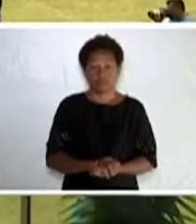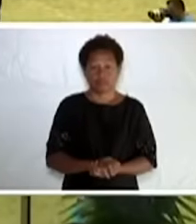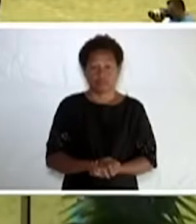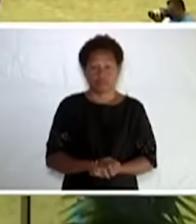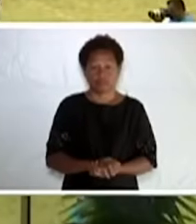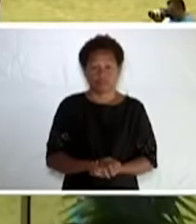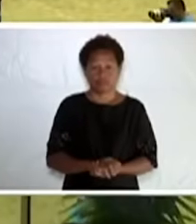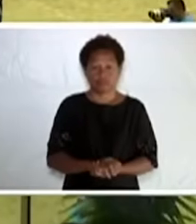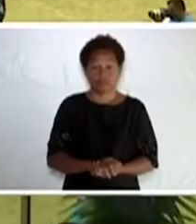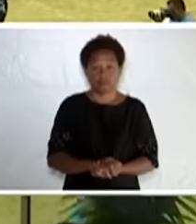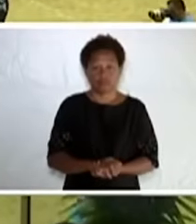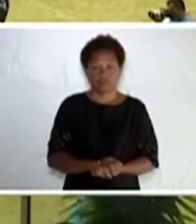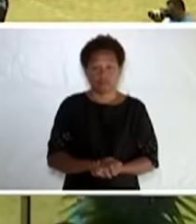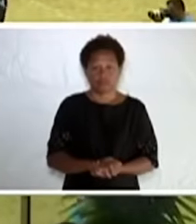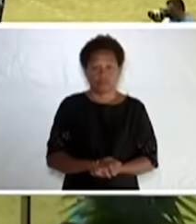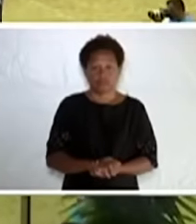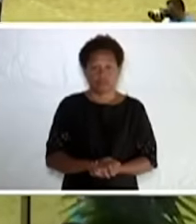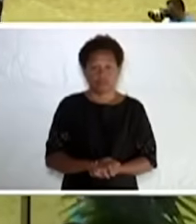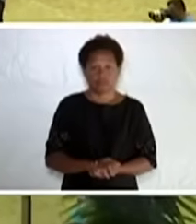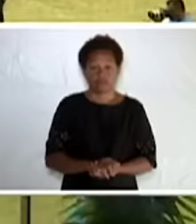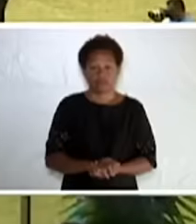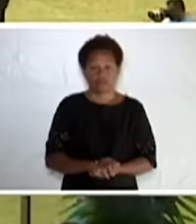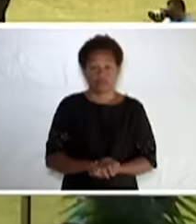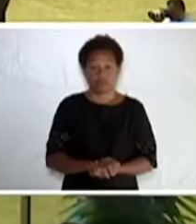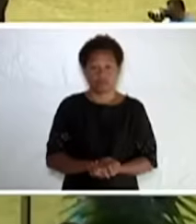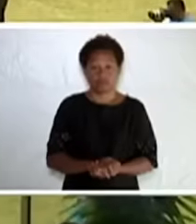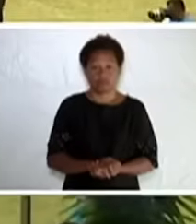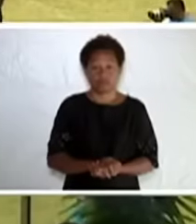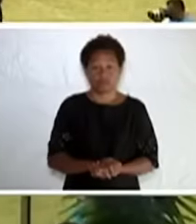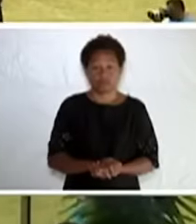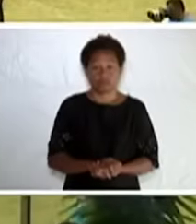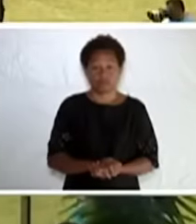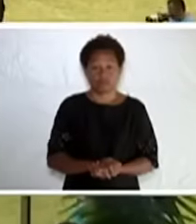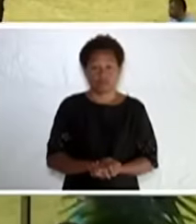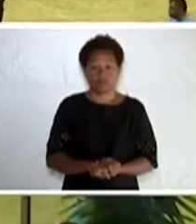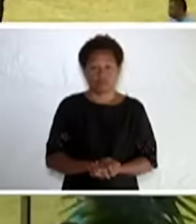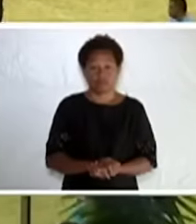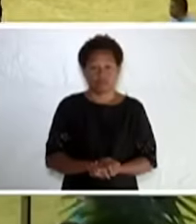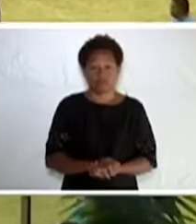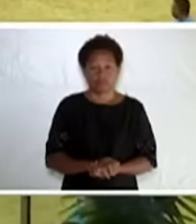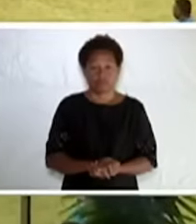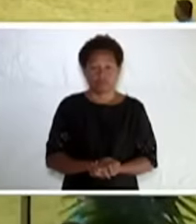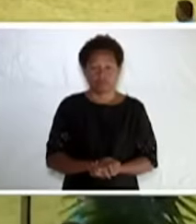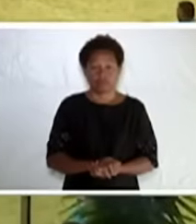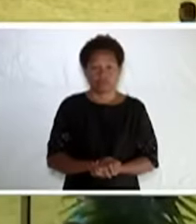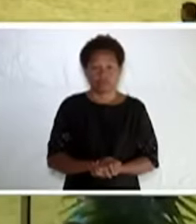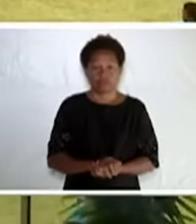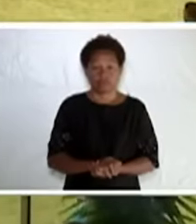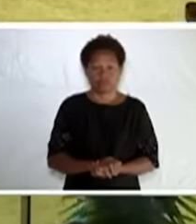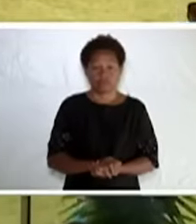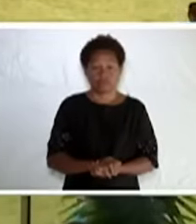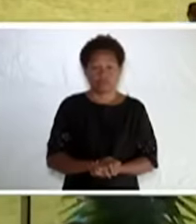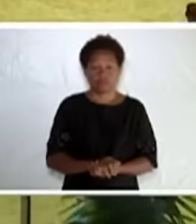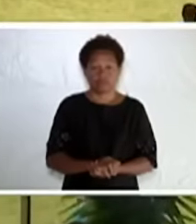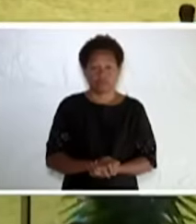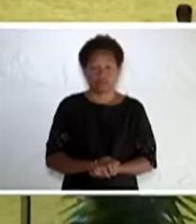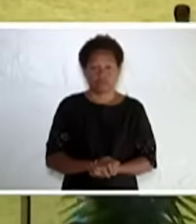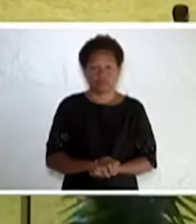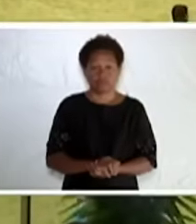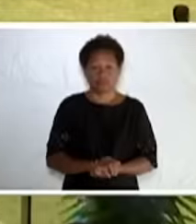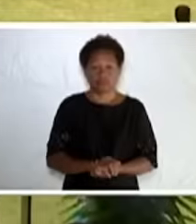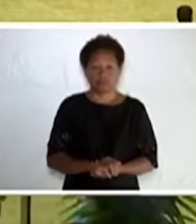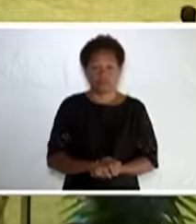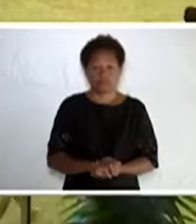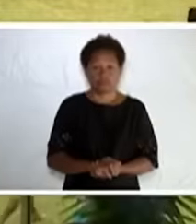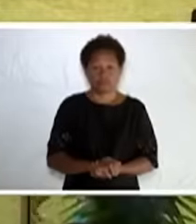लॉर्डशिप एक्टिंग प्रेसिडेंट ऑफ रिपब्लिक ऑफ फिजी, हिज लॉर्डशिप चीफ जस्टिस ऑनरेबल सलेसी तेमो जी। उनको प्रेसिडेंशियल सलूट दिया जाएगा,